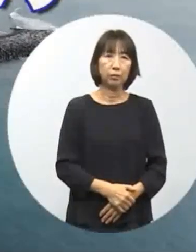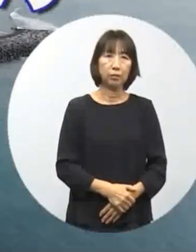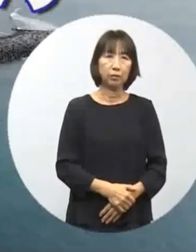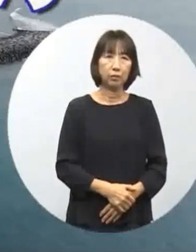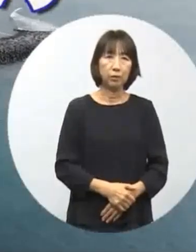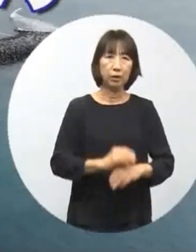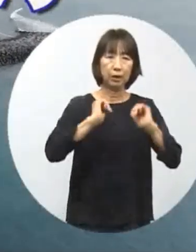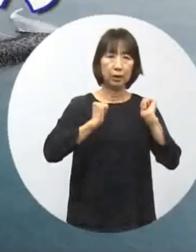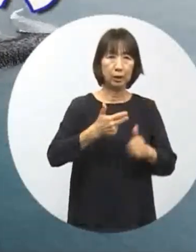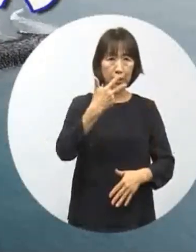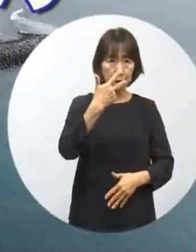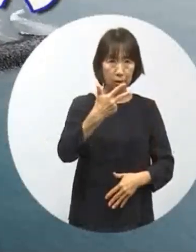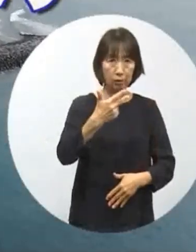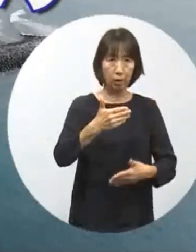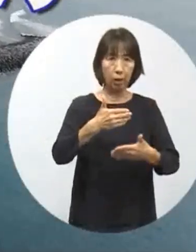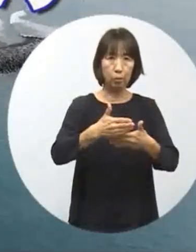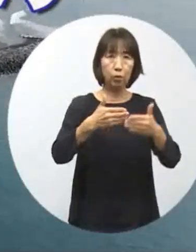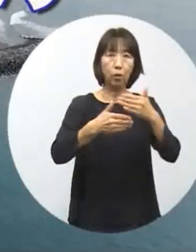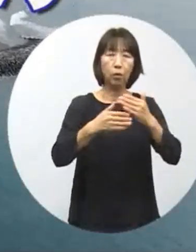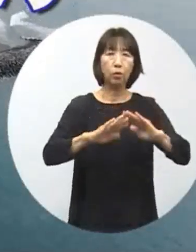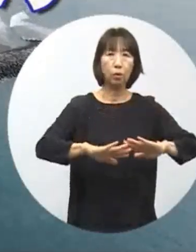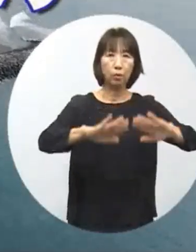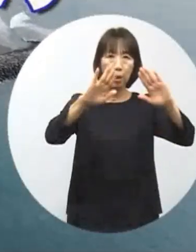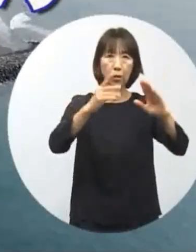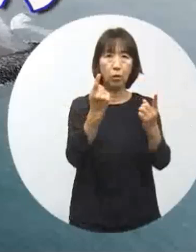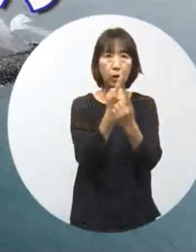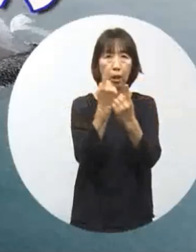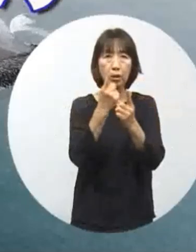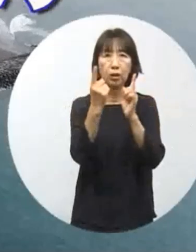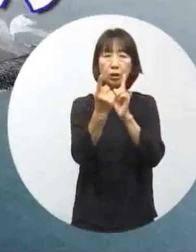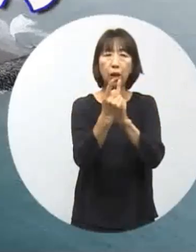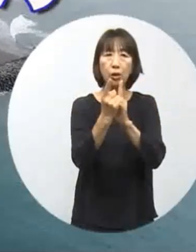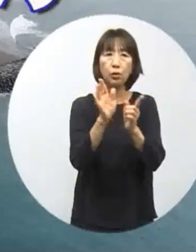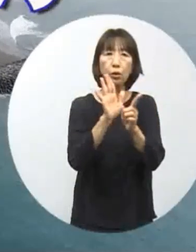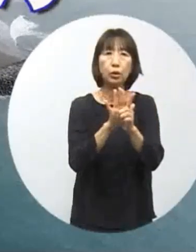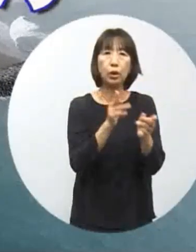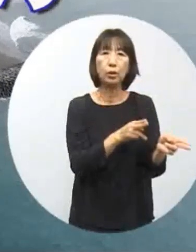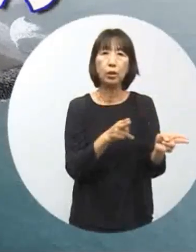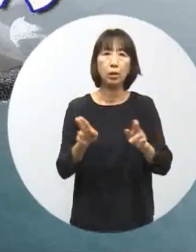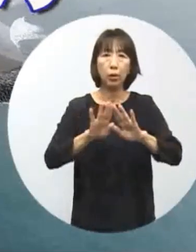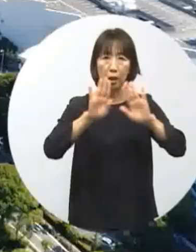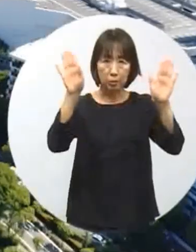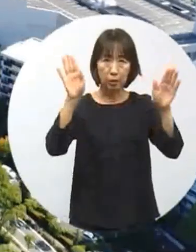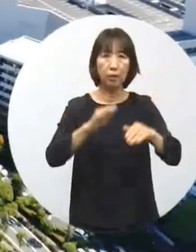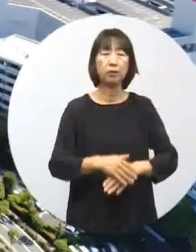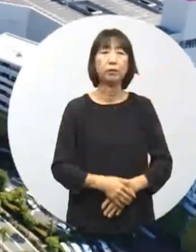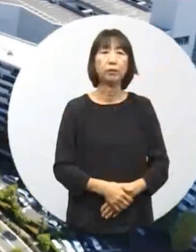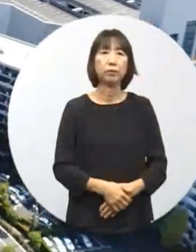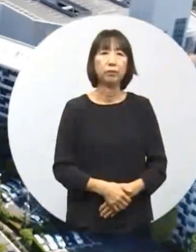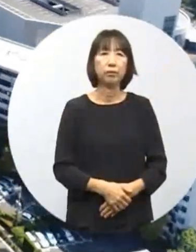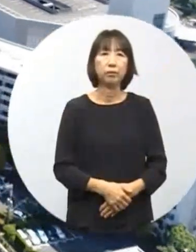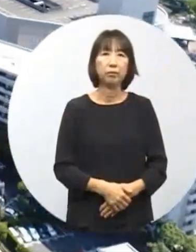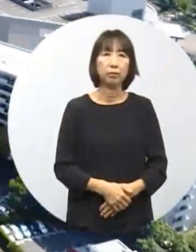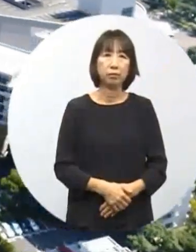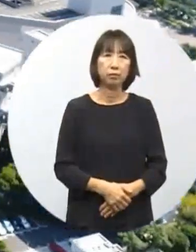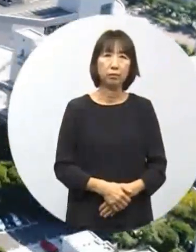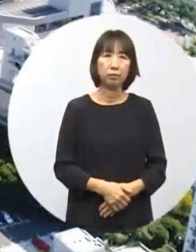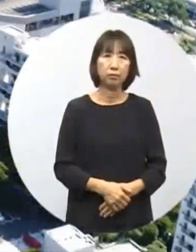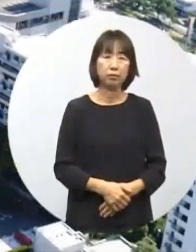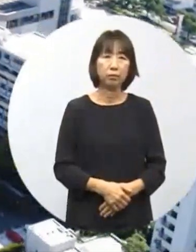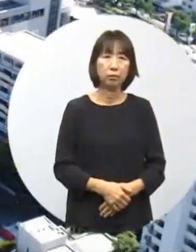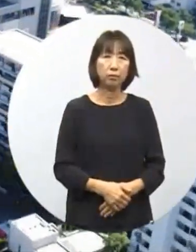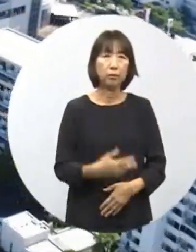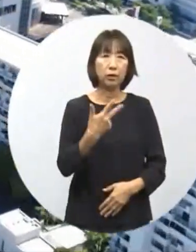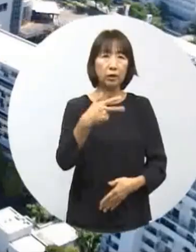茅ヶ崎市ではブロック塀などの改善に対する支援制度を始めます。茅ヶ崎市